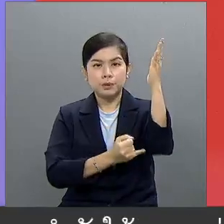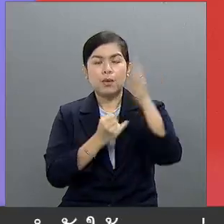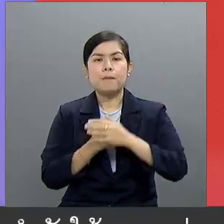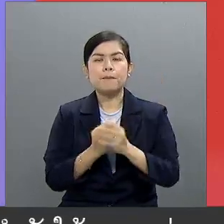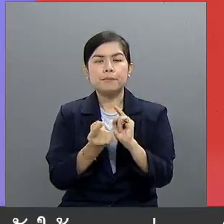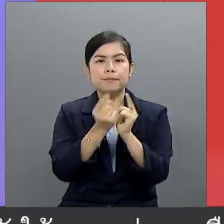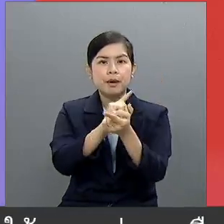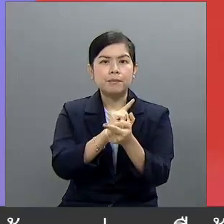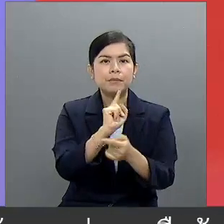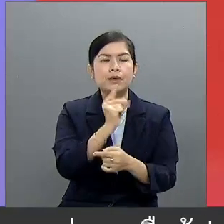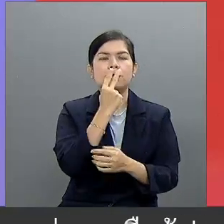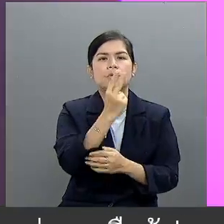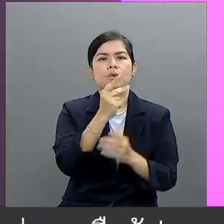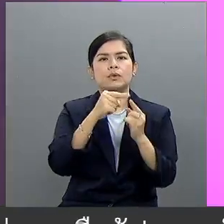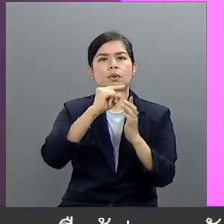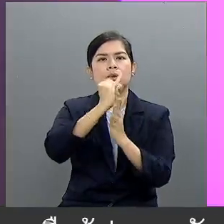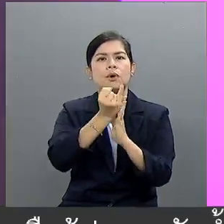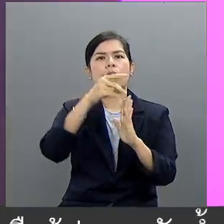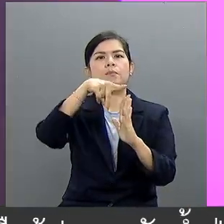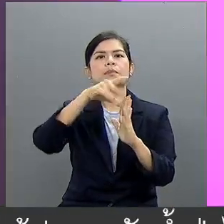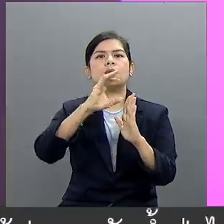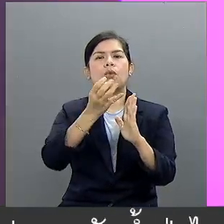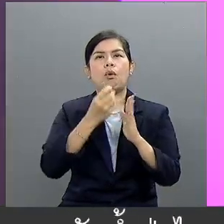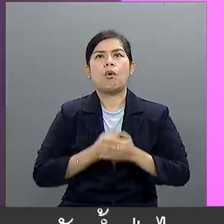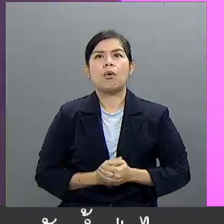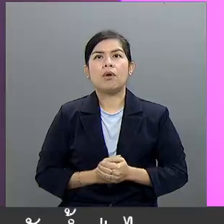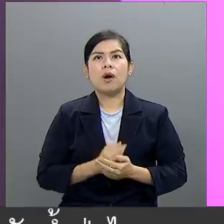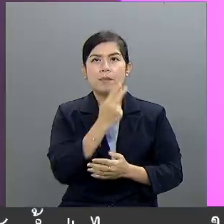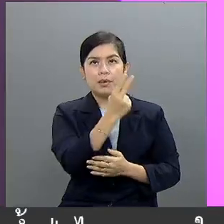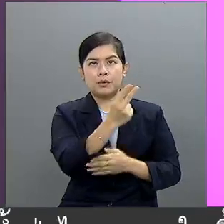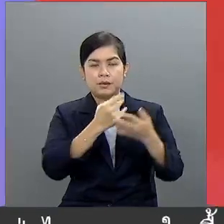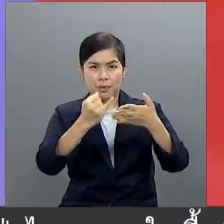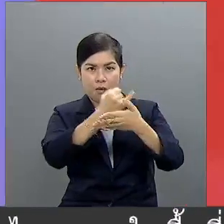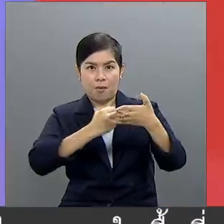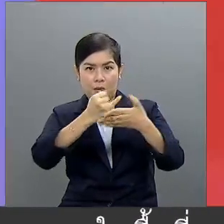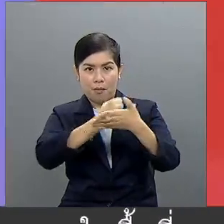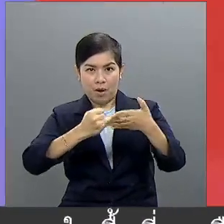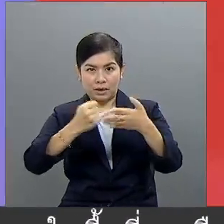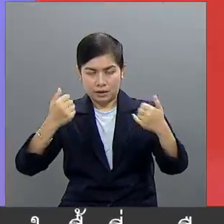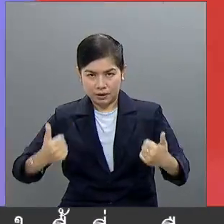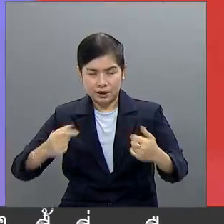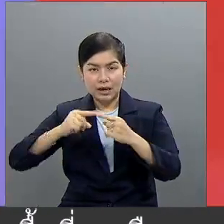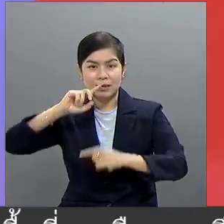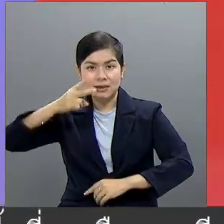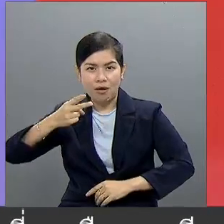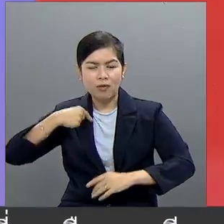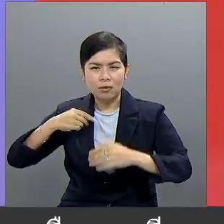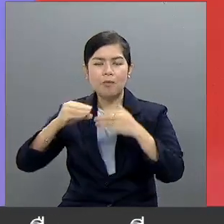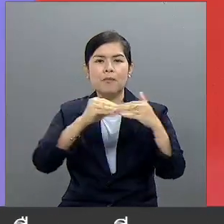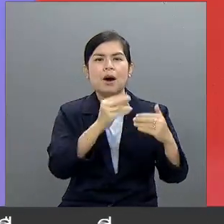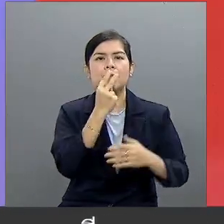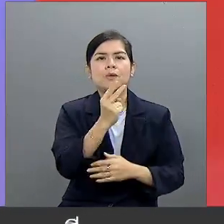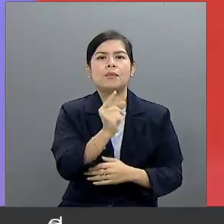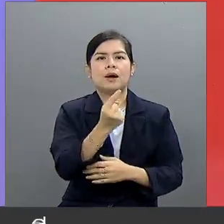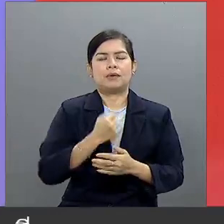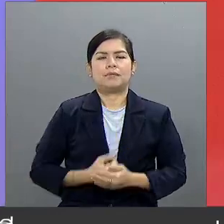พิษณุโลกบ้านเกิดคุณต๊อป ตอนแรกไปมาแล้วไปดูจิตรกรรมฝาผนัง ไปอีกรอบนึง ไปอีกรอบ เมื่อกี้นึงแบบไปเที่ยวรอบทั่วไทยมาก่อนแล้วก็ก